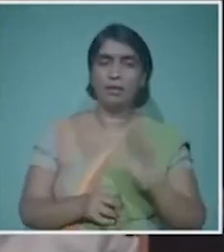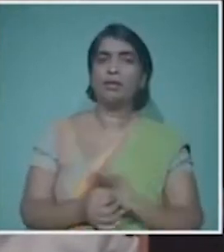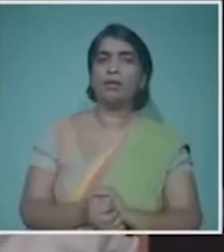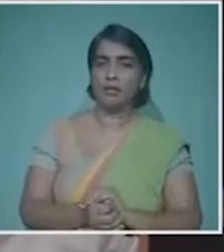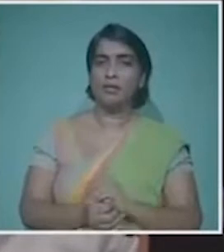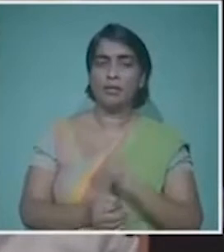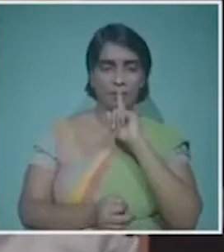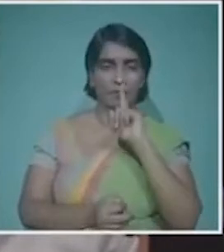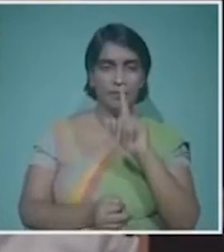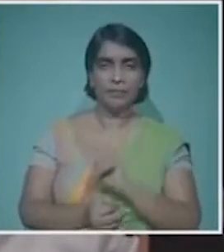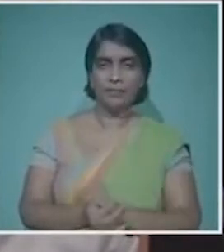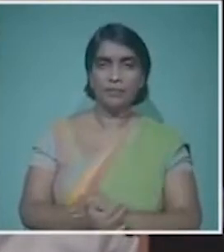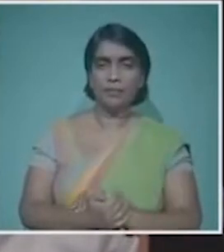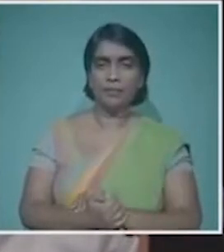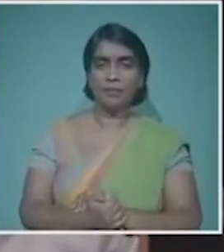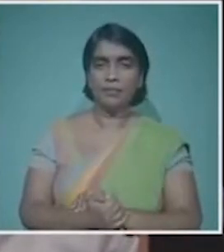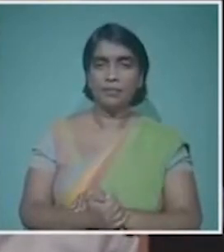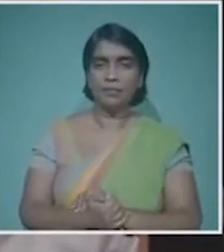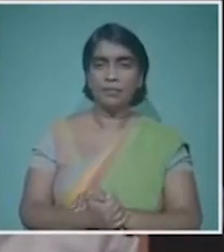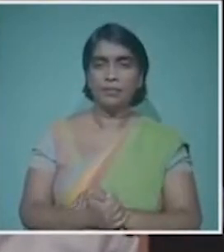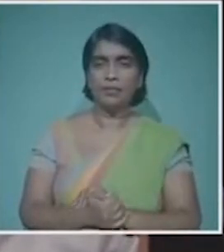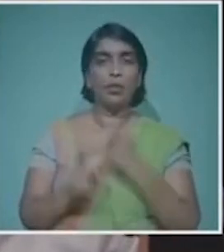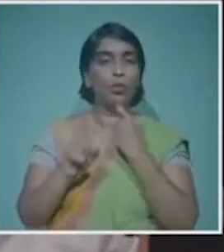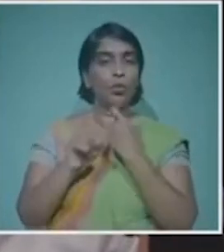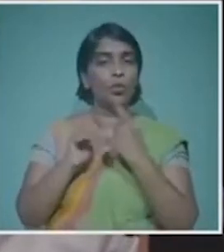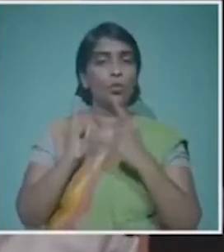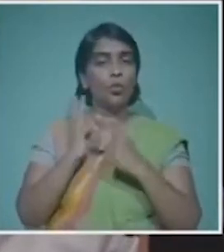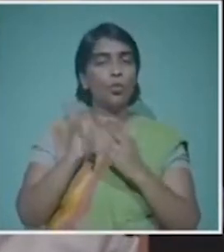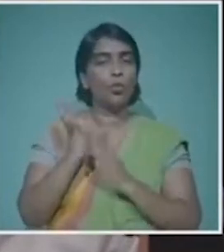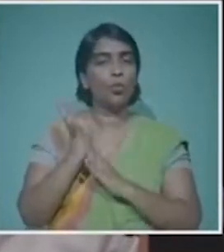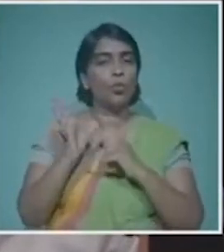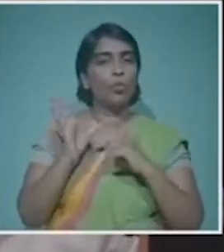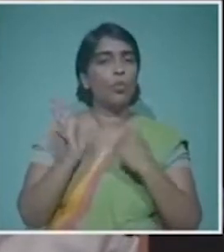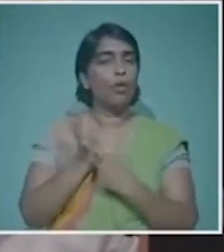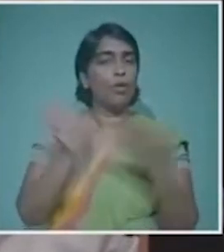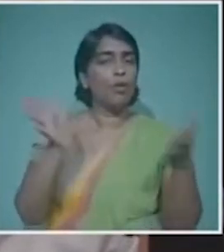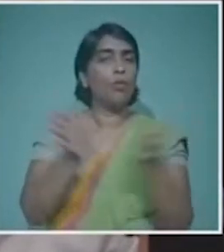ඒකයි කියන්න ඉතින් කුමා ගුණරත්නම් එක කවුද යන්නේද